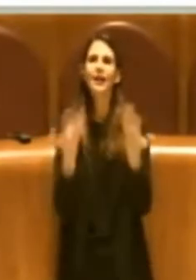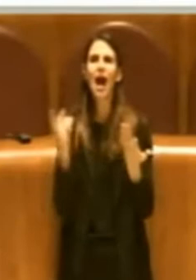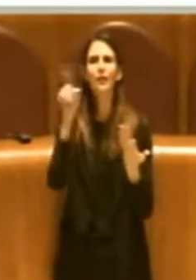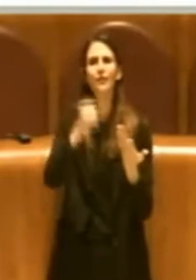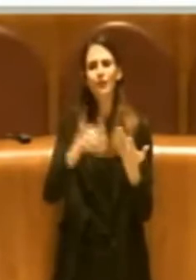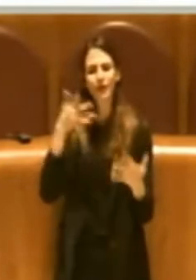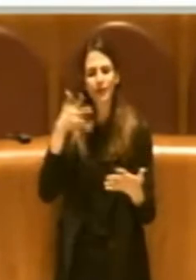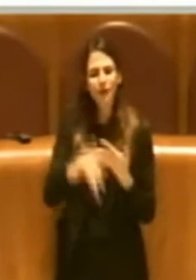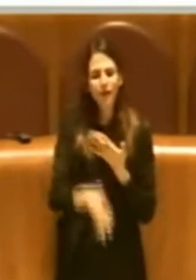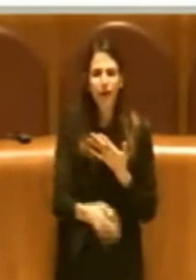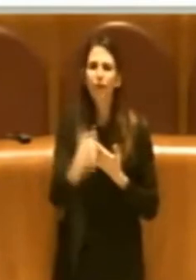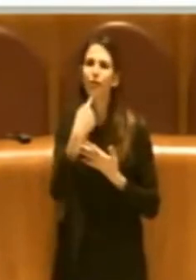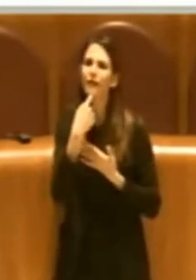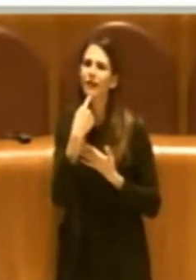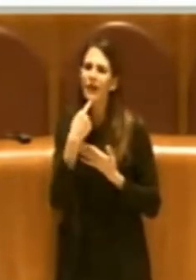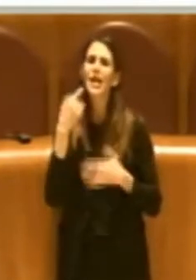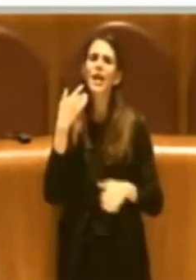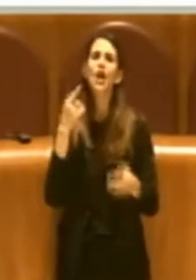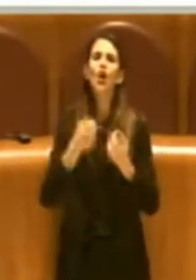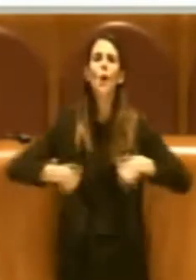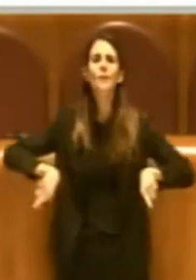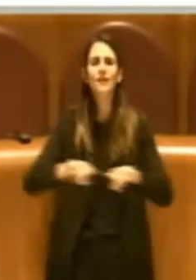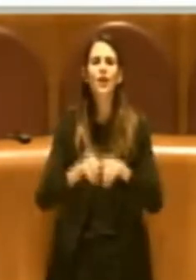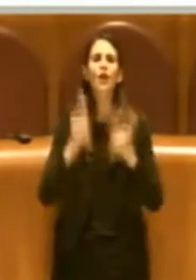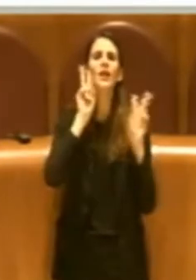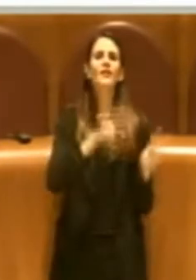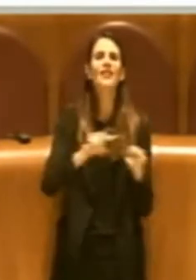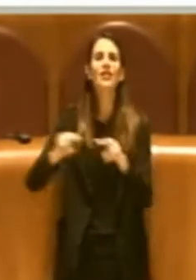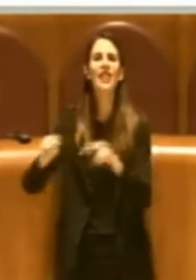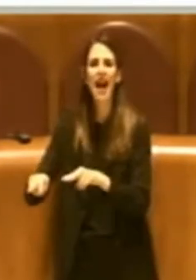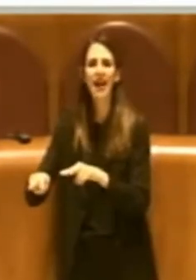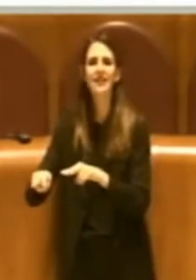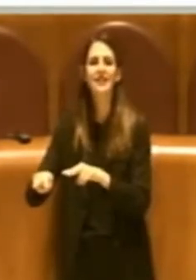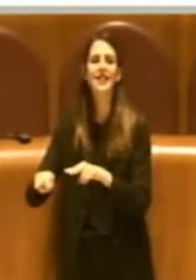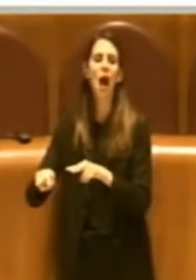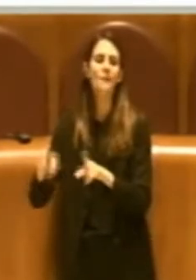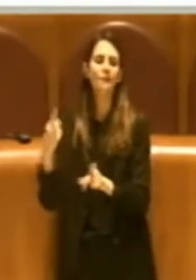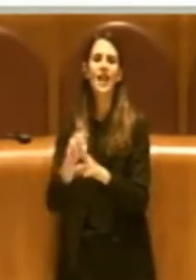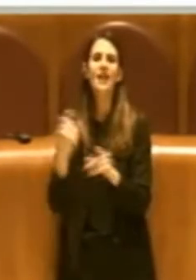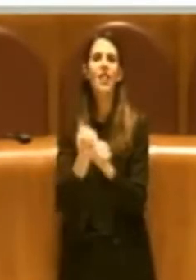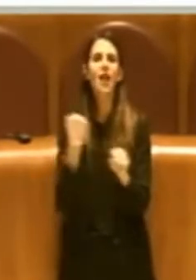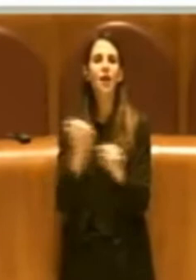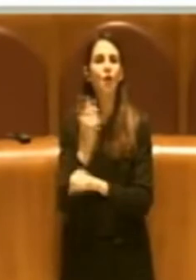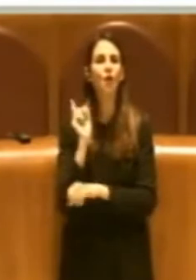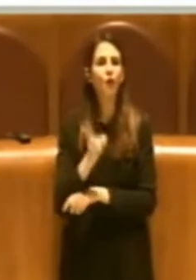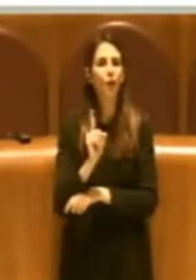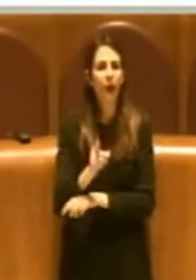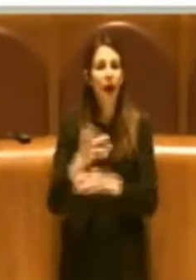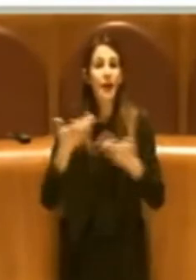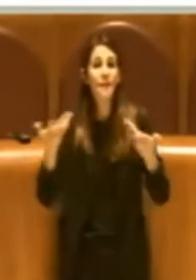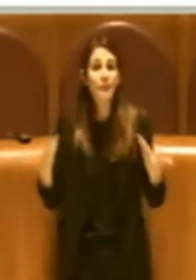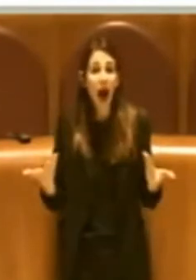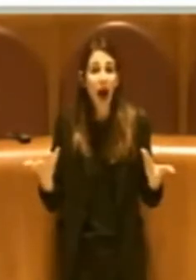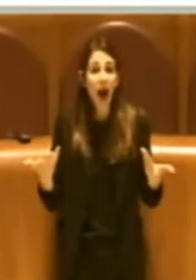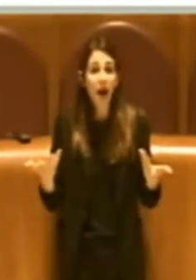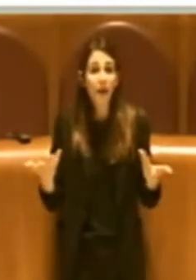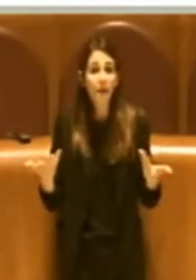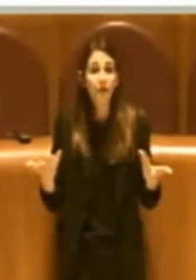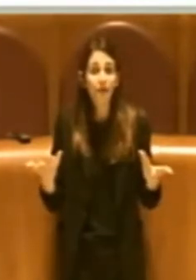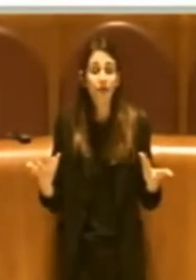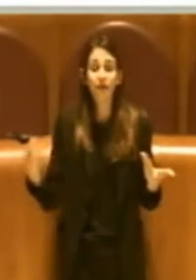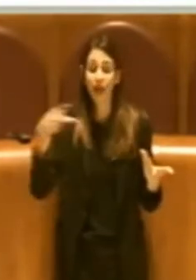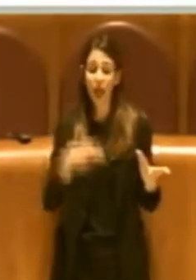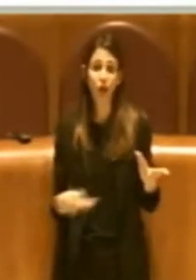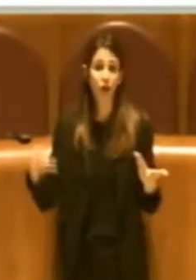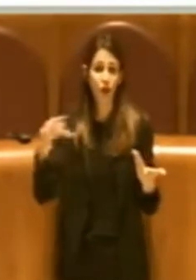delle commissioni di vigilanza e le verifiche che devono fare le commissioni di vigilanza. Nonostante tutto questo, che nel corso degli anni